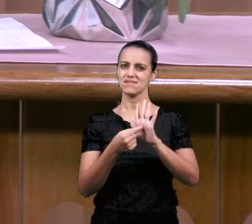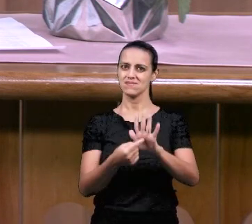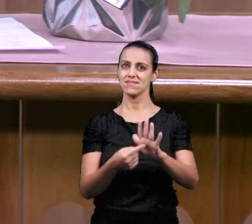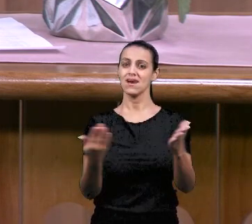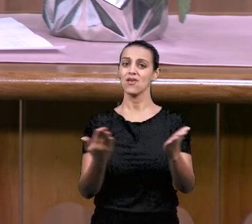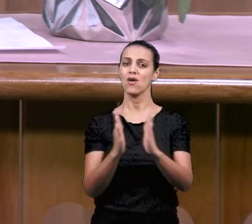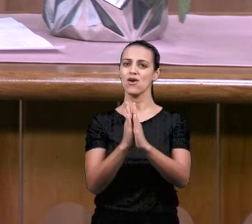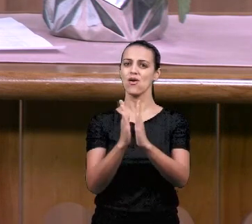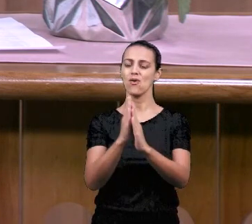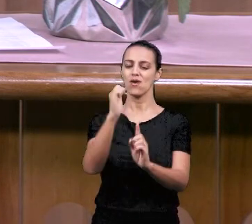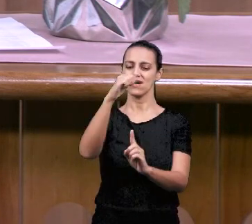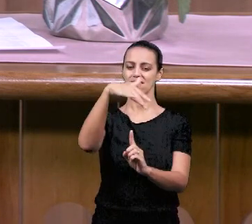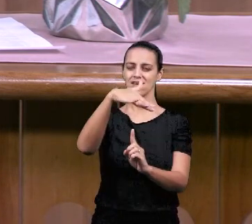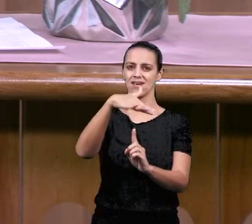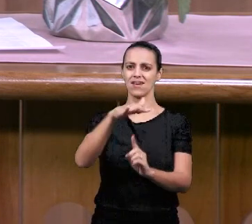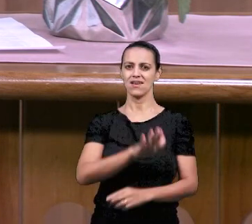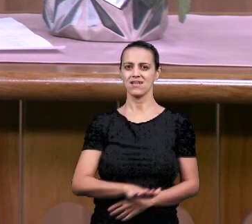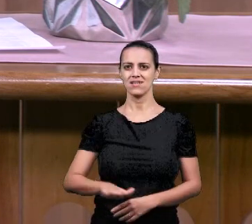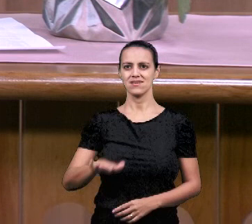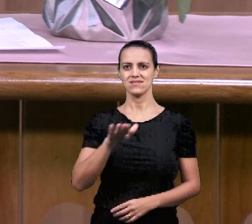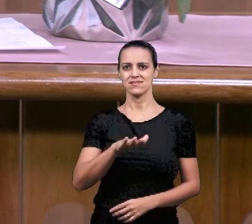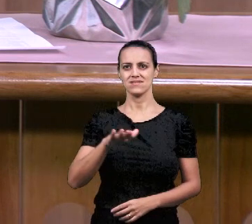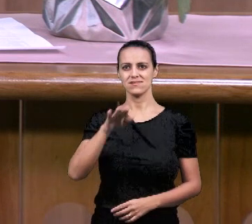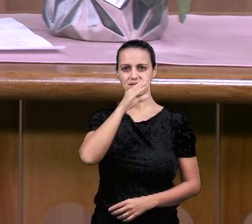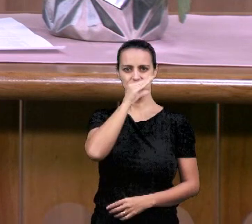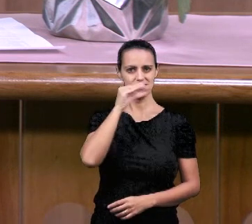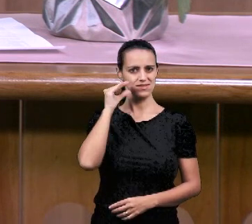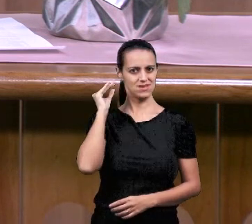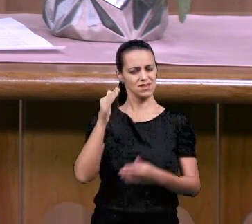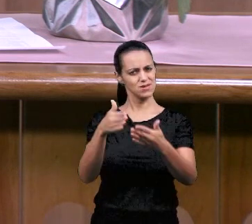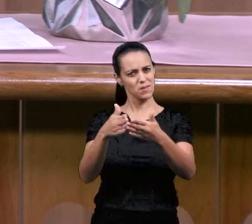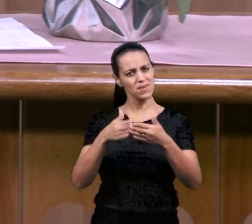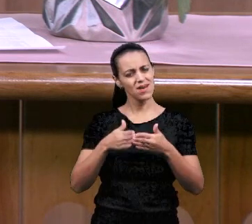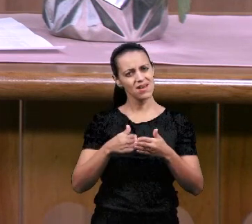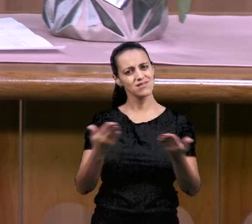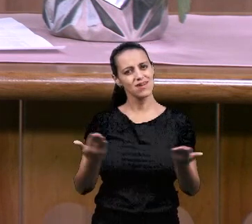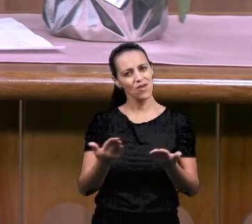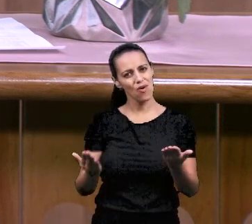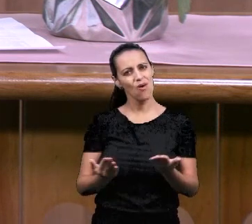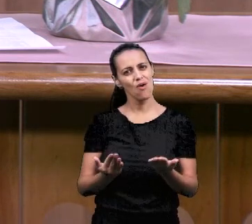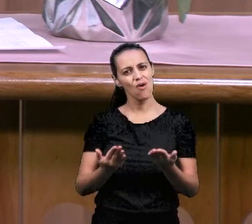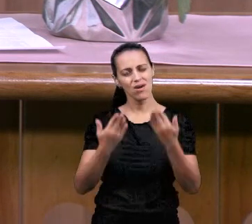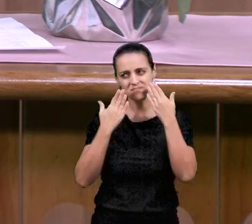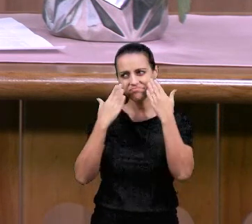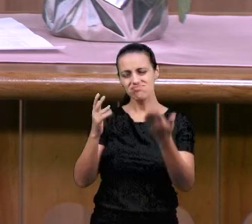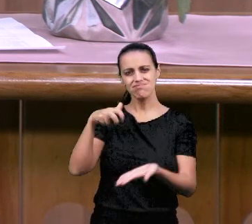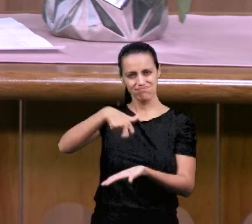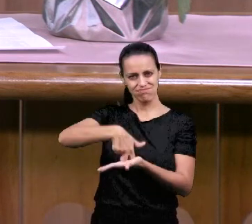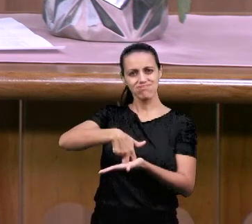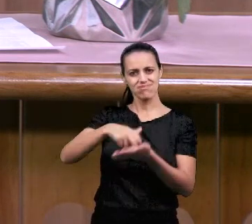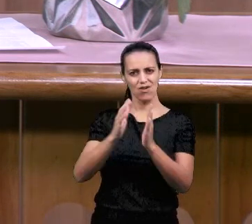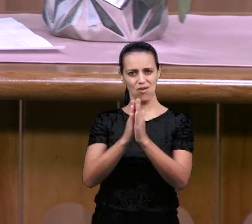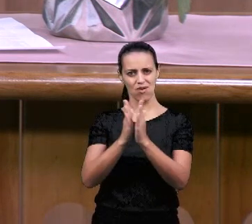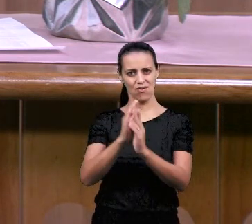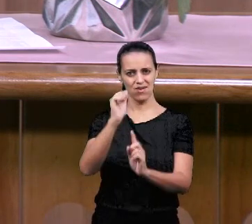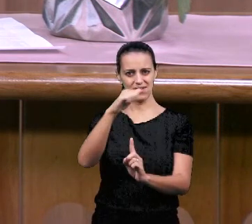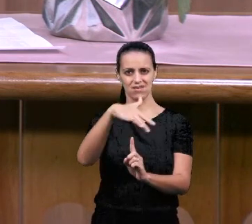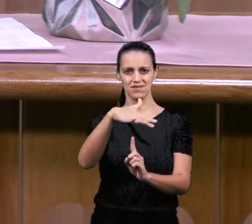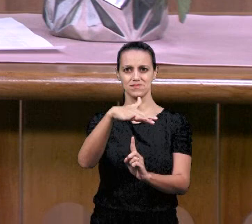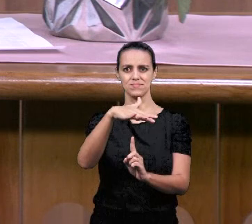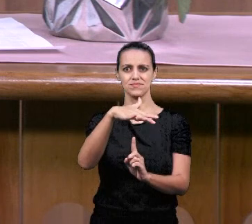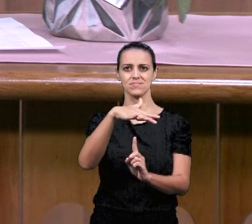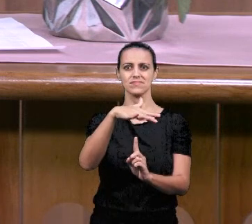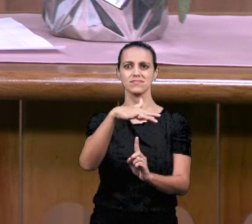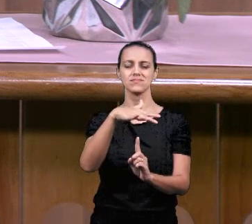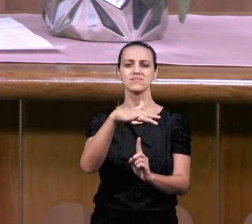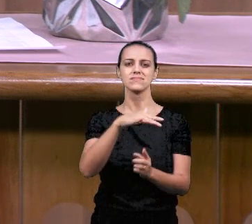biblique dominicale. Maintenant, nous allons prier pour nos enfants intermédiaires et adolescents. Nous demandons à elles de se mettre devant le Seigneur pour prier avec